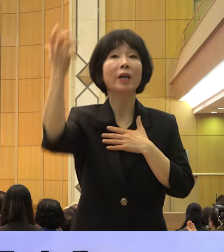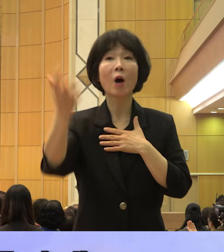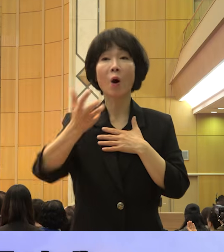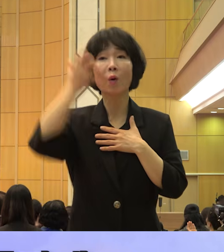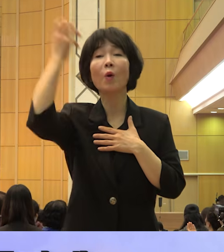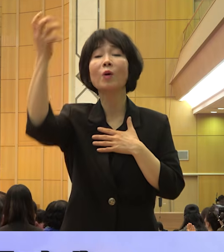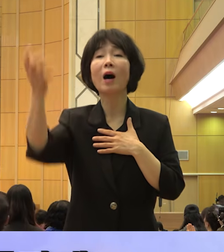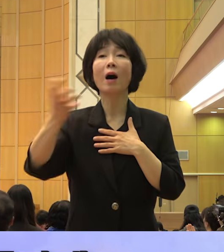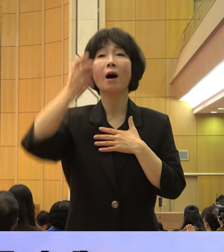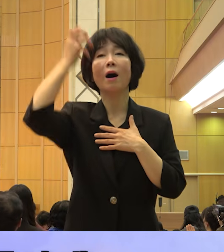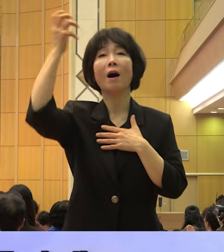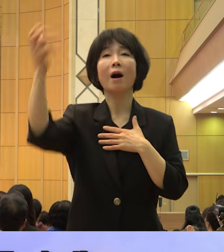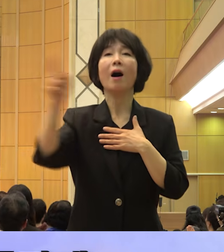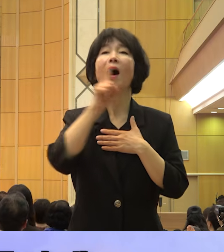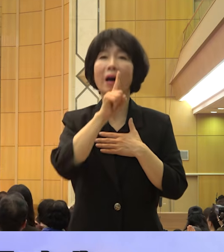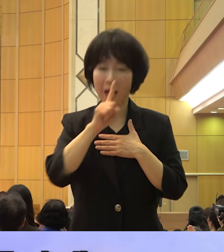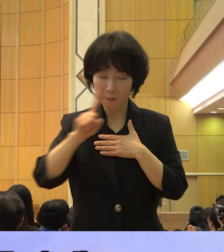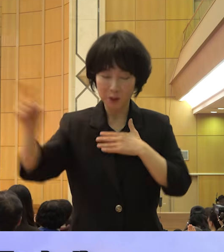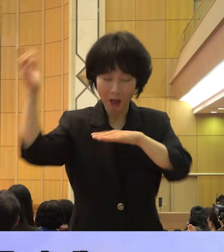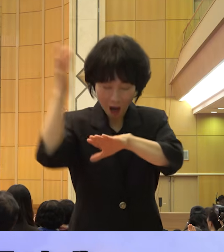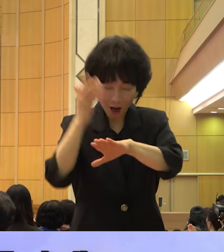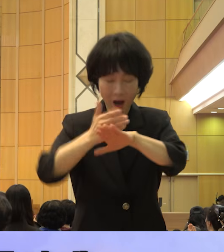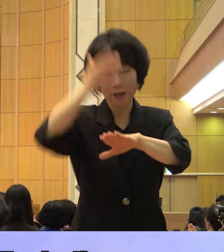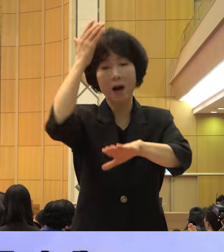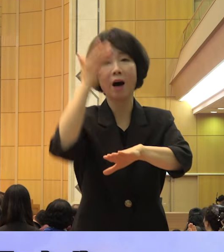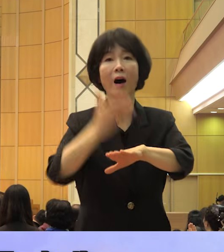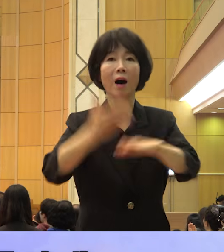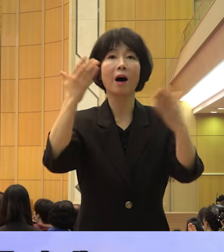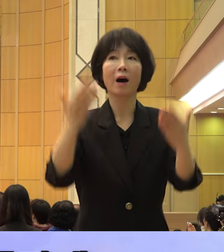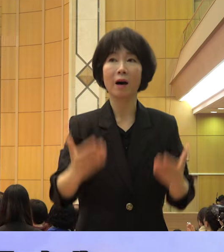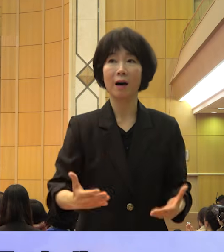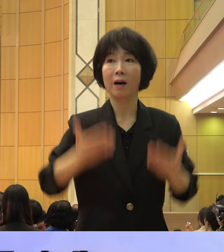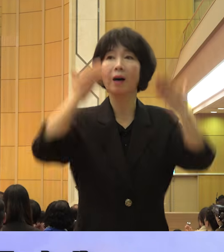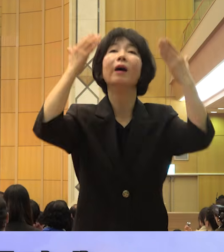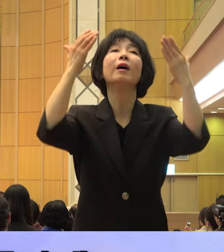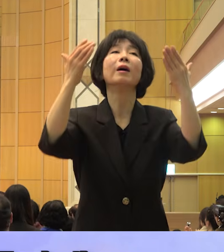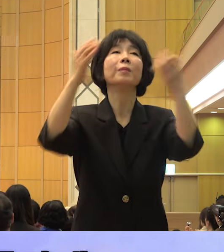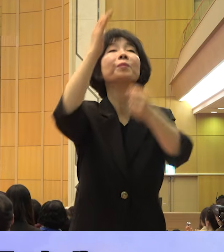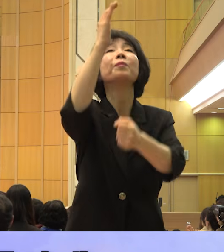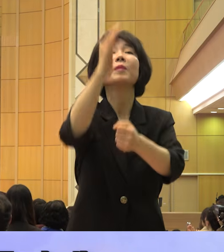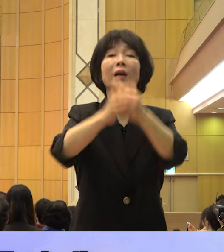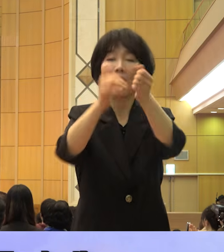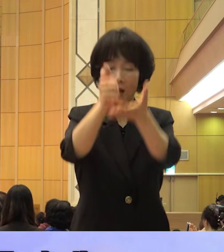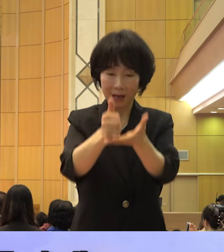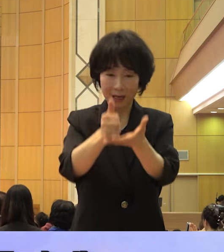축복하심을 내 영혼아 감사하라.